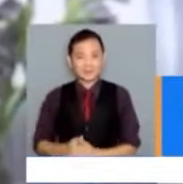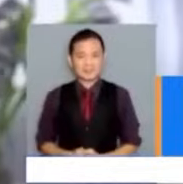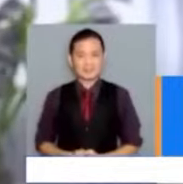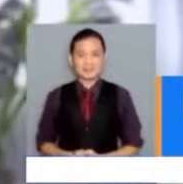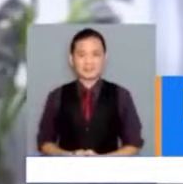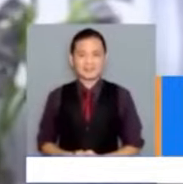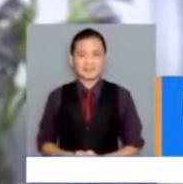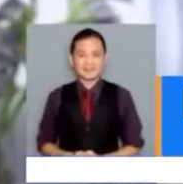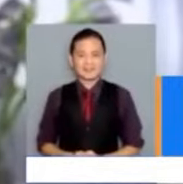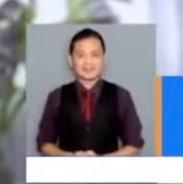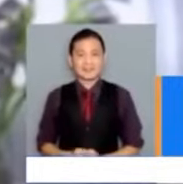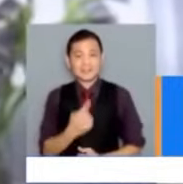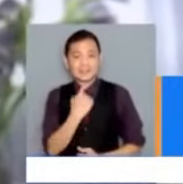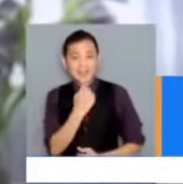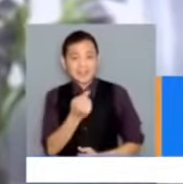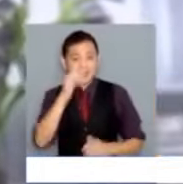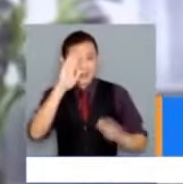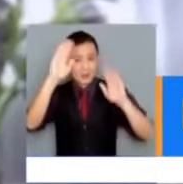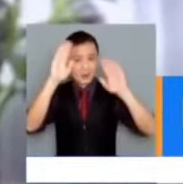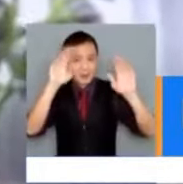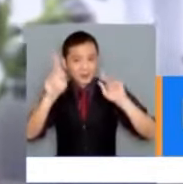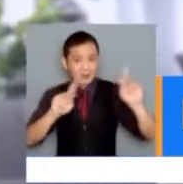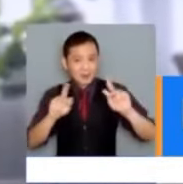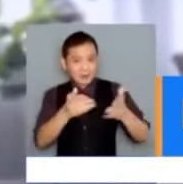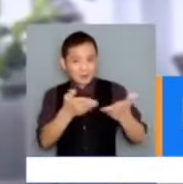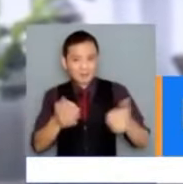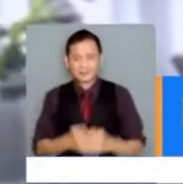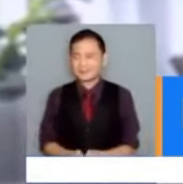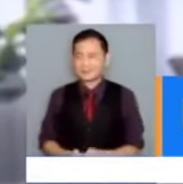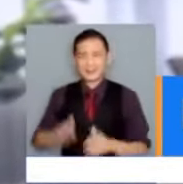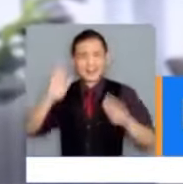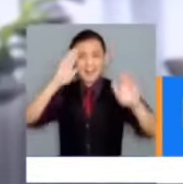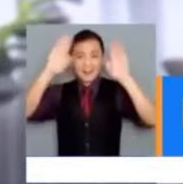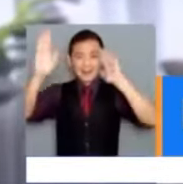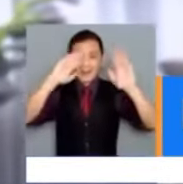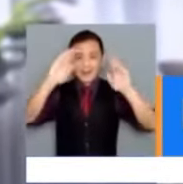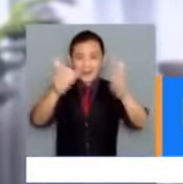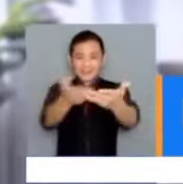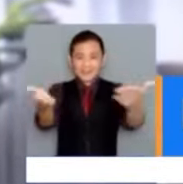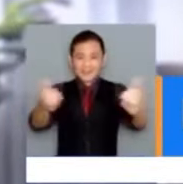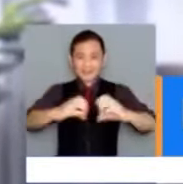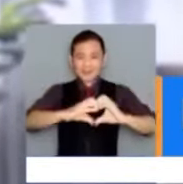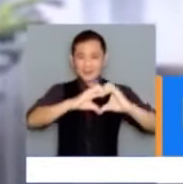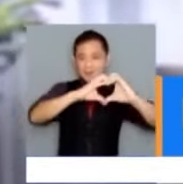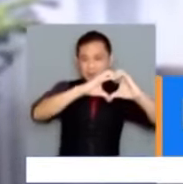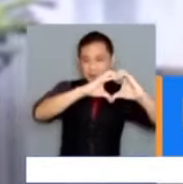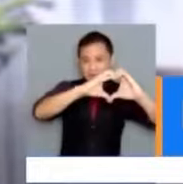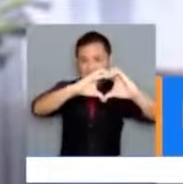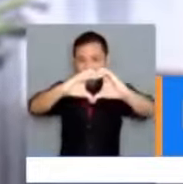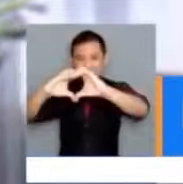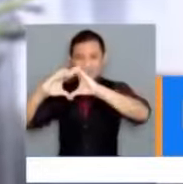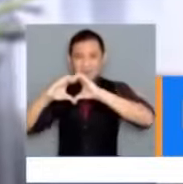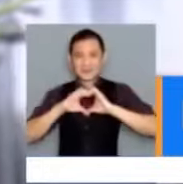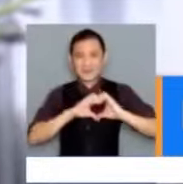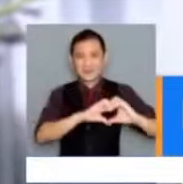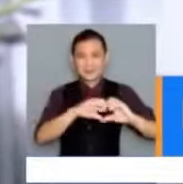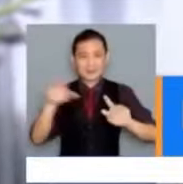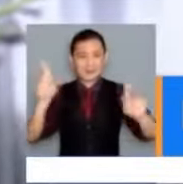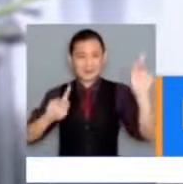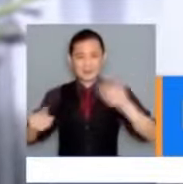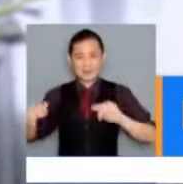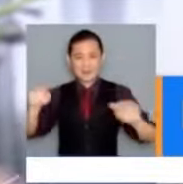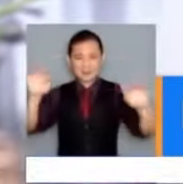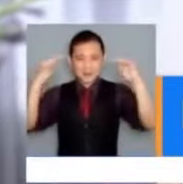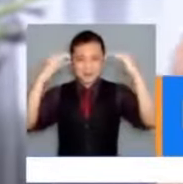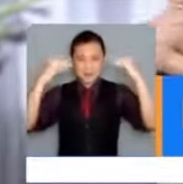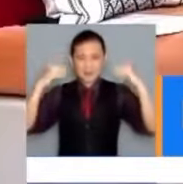mga nakamiss na miss sa'yo. Hello mga kapuso, mga madlang kapuso, madlang people. Andito na tayo. Kurutin